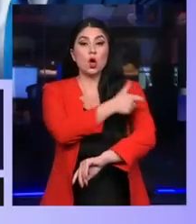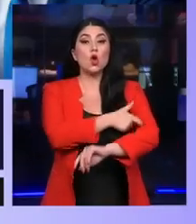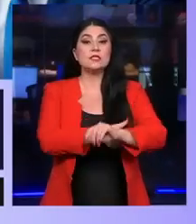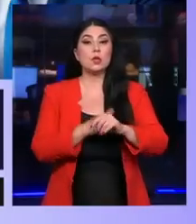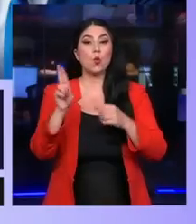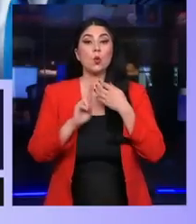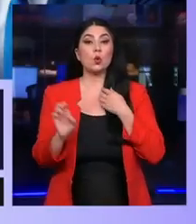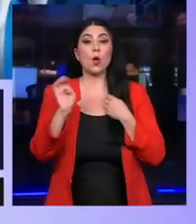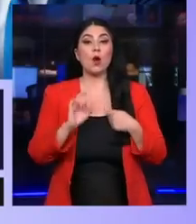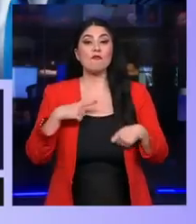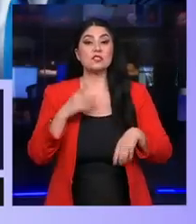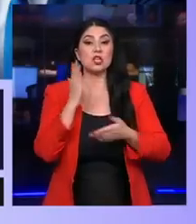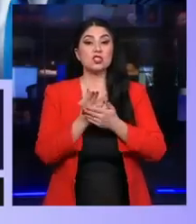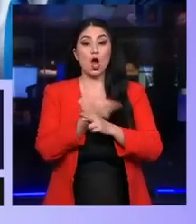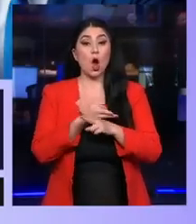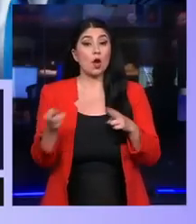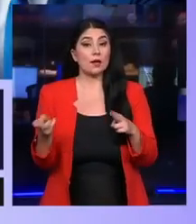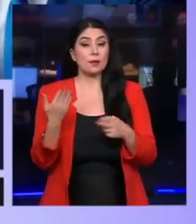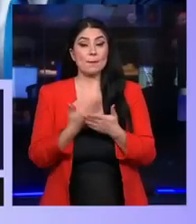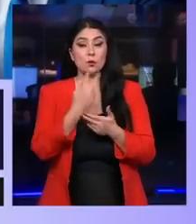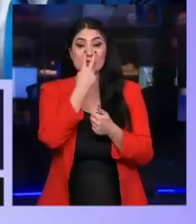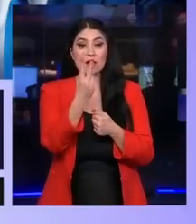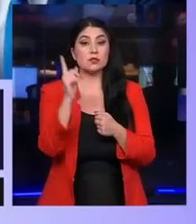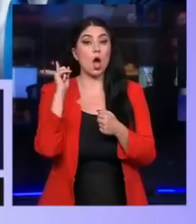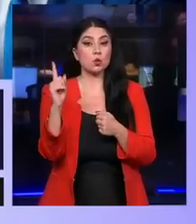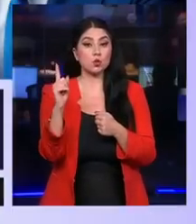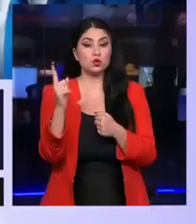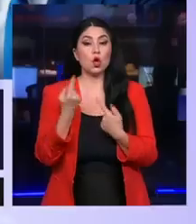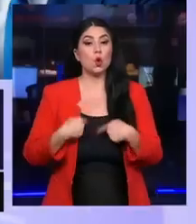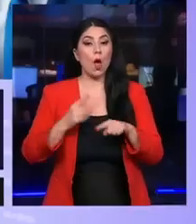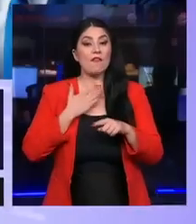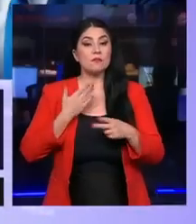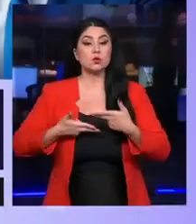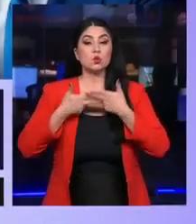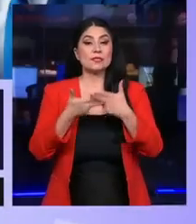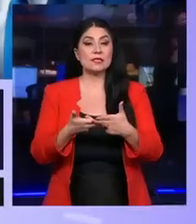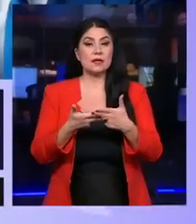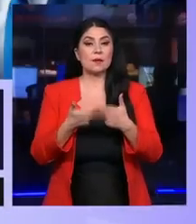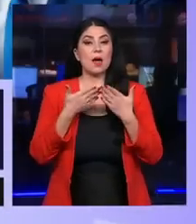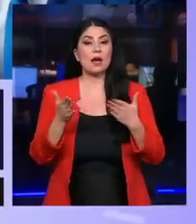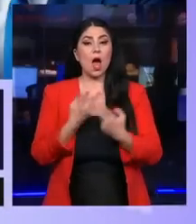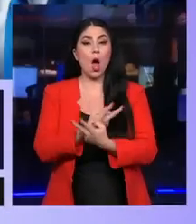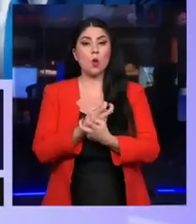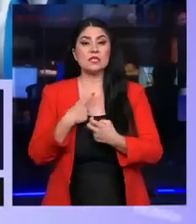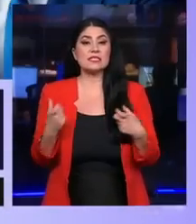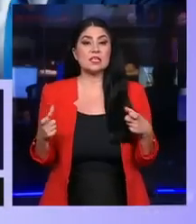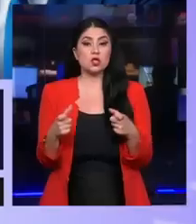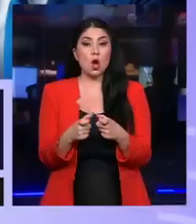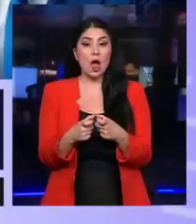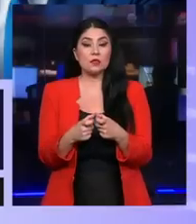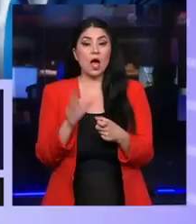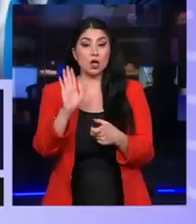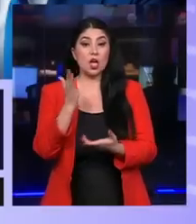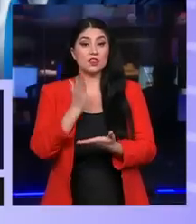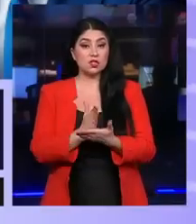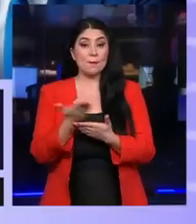Consiliul Uniunii Europene a fost decizia corectă, fiindcă s-a văzut atunci că noi avem susținere largă și s-a văzut că Austria este izolată. Acea